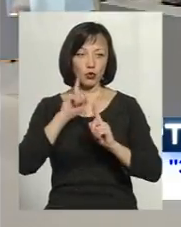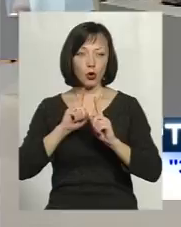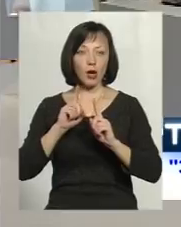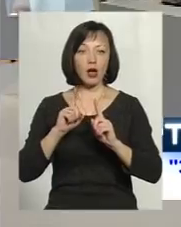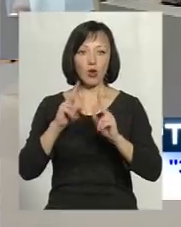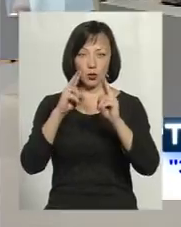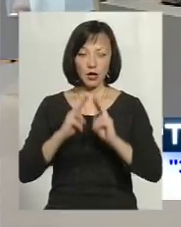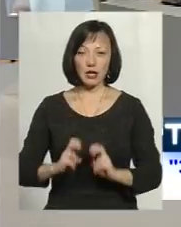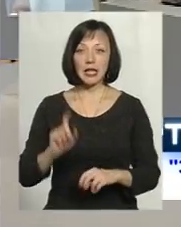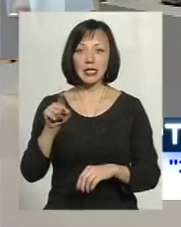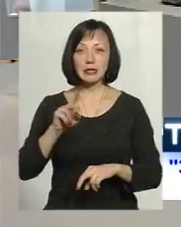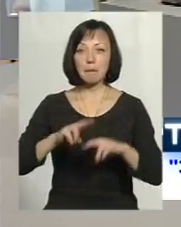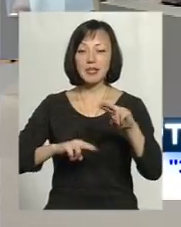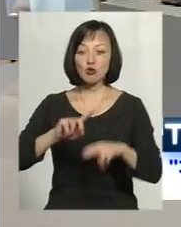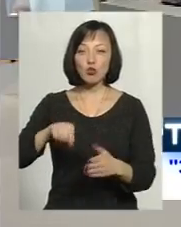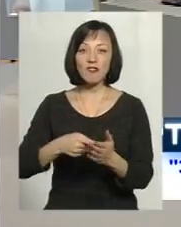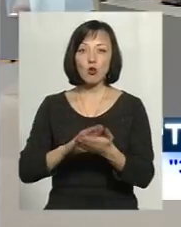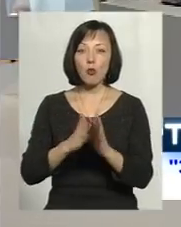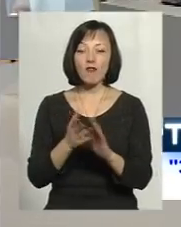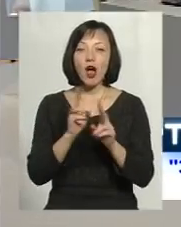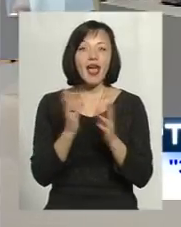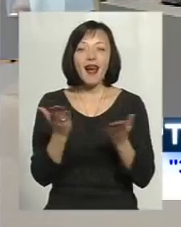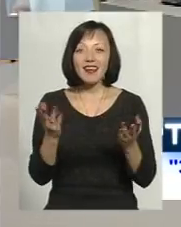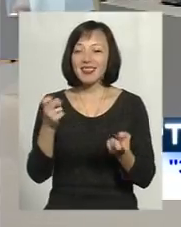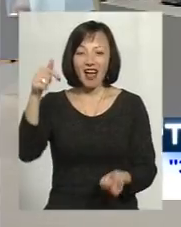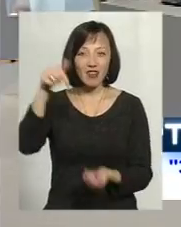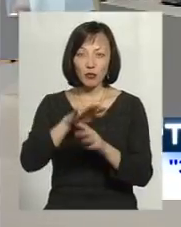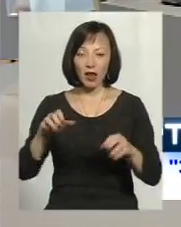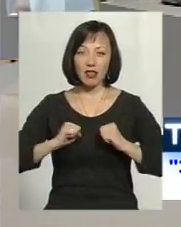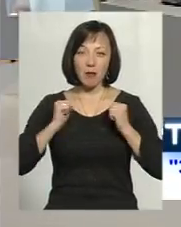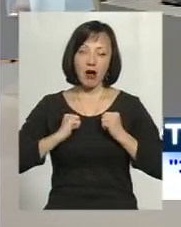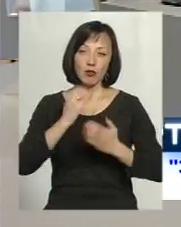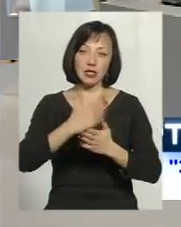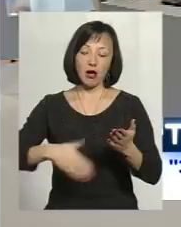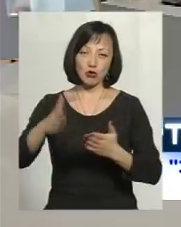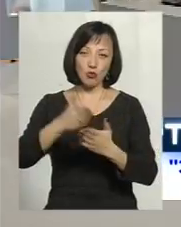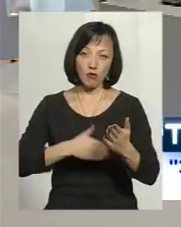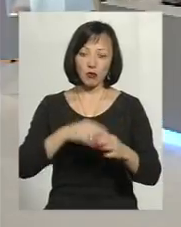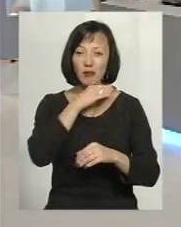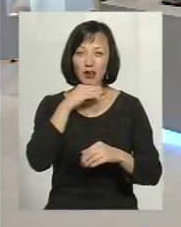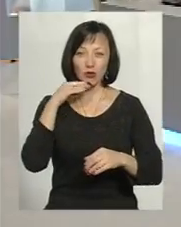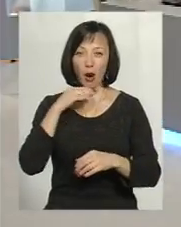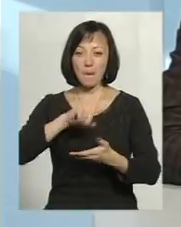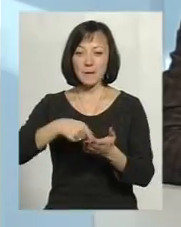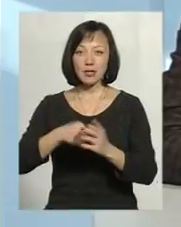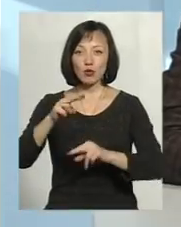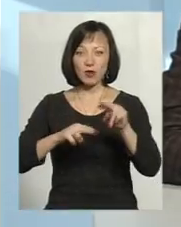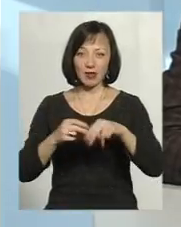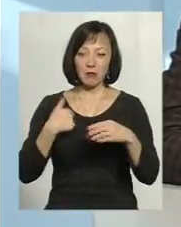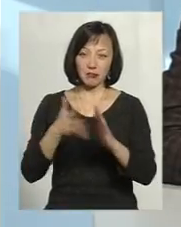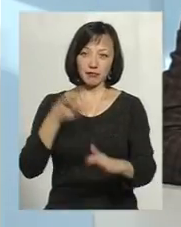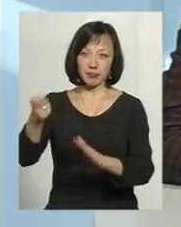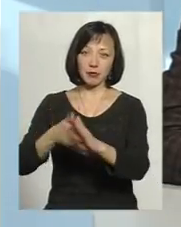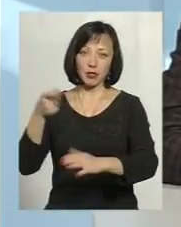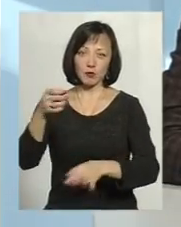Ті містобудівні, які, на нашу думку, не відповідають, ми намагаємося скасовувати. По багатьох містобудівних ми в судах і